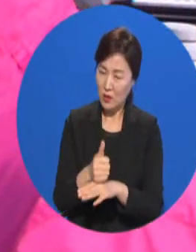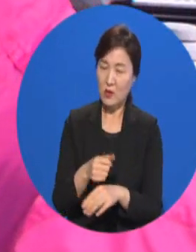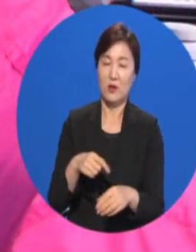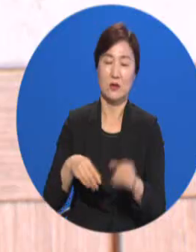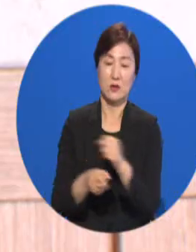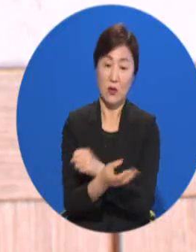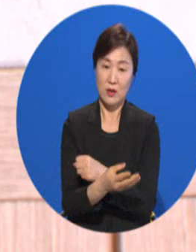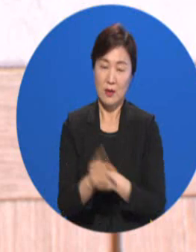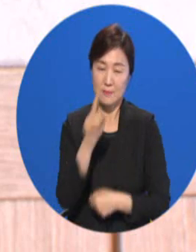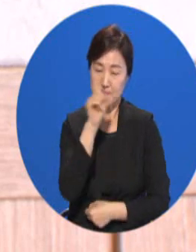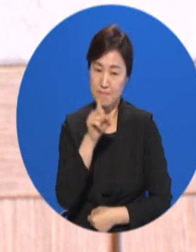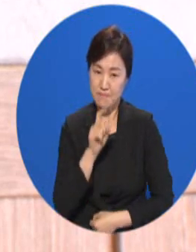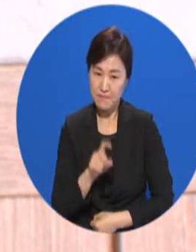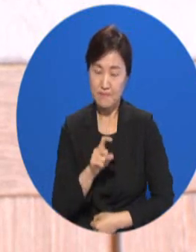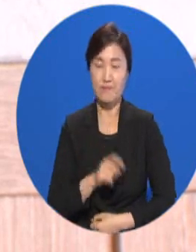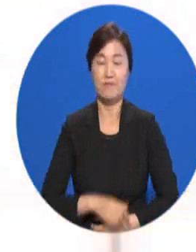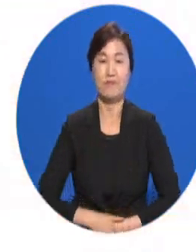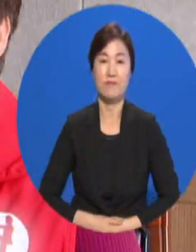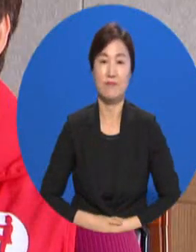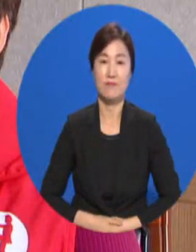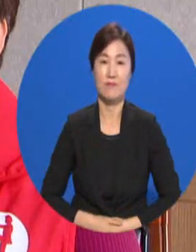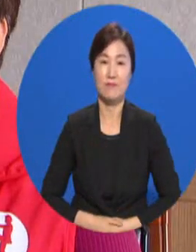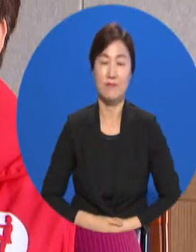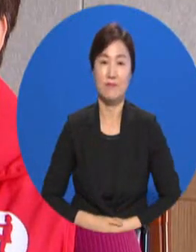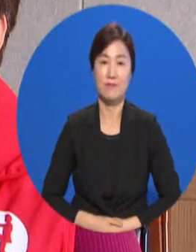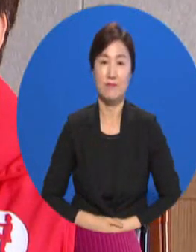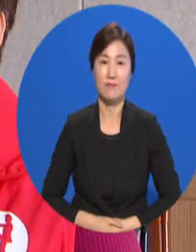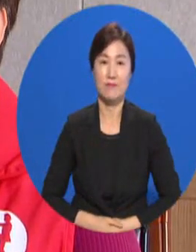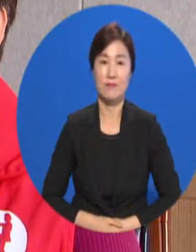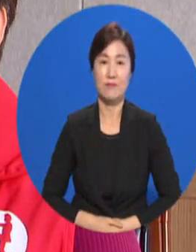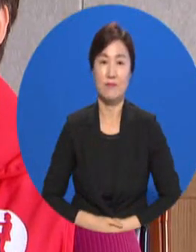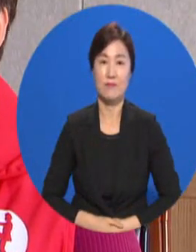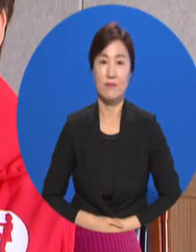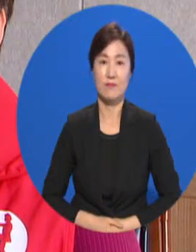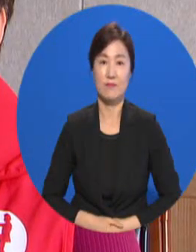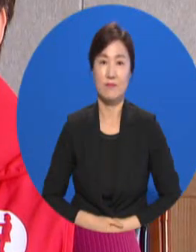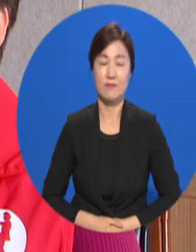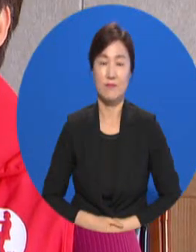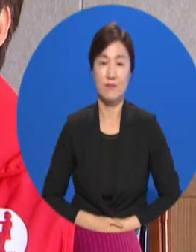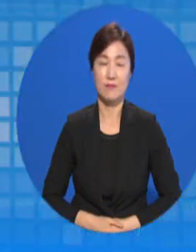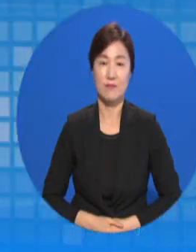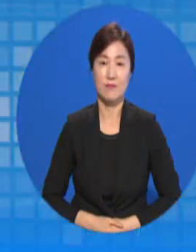큰 관심사로 떠오르고 있습니다. MBC 뉴스 문형철입니다.